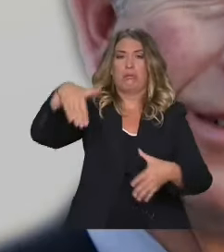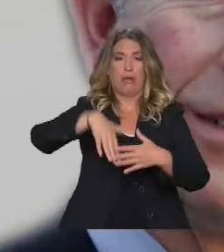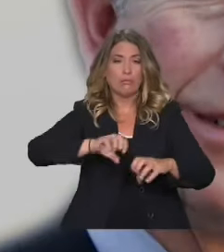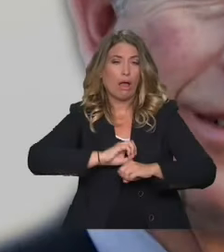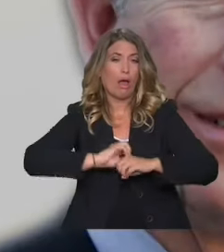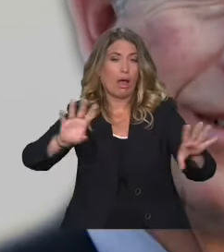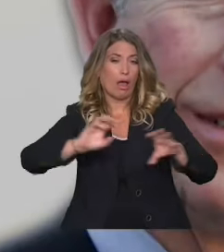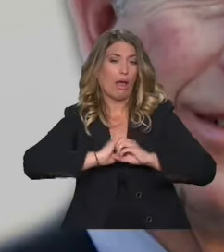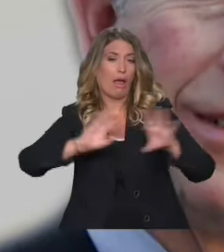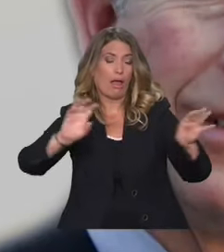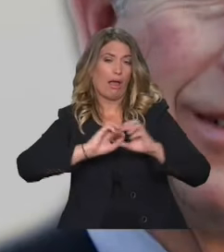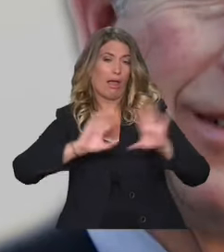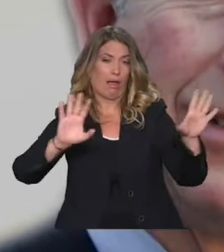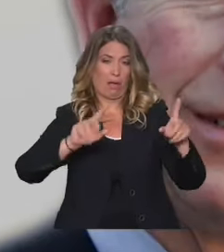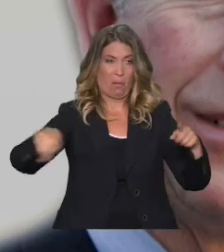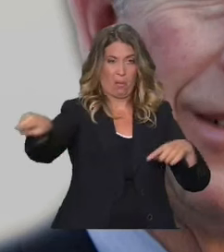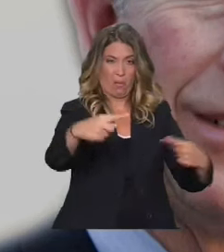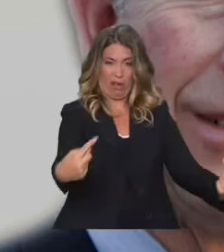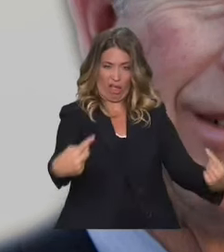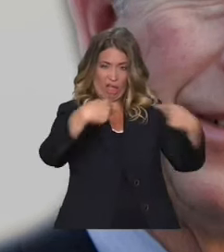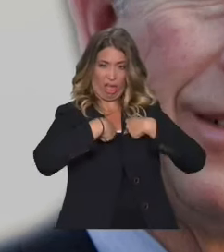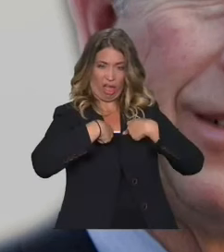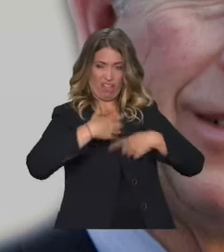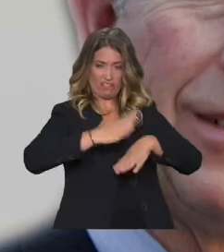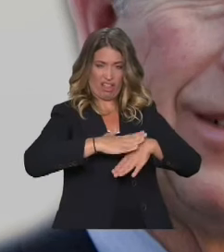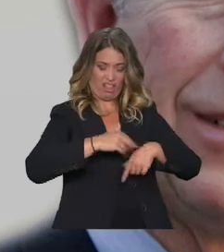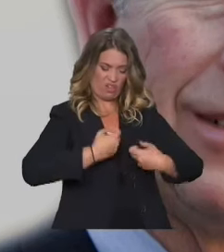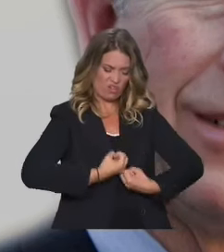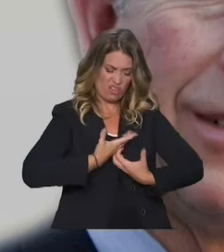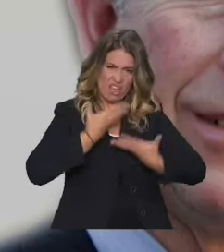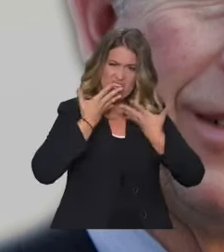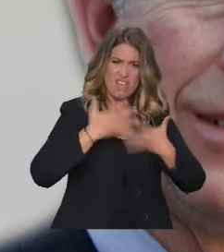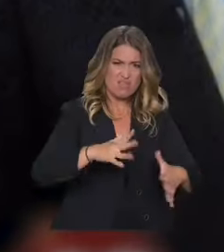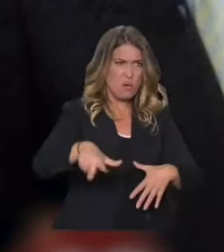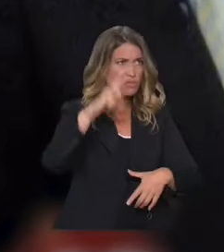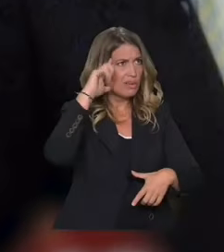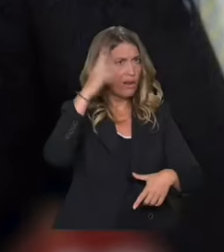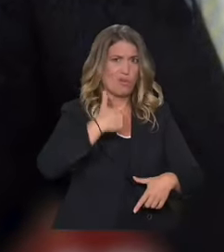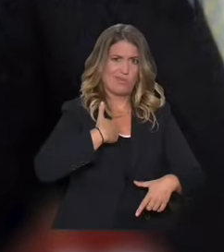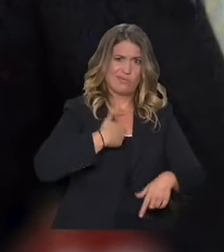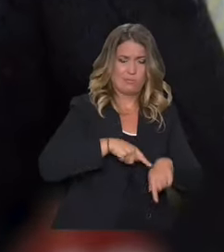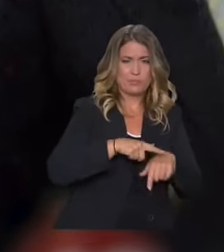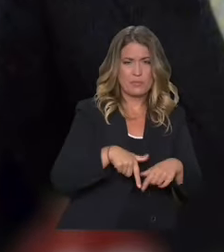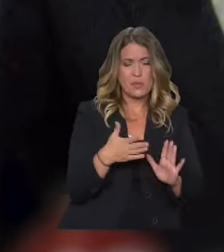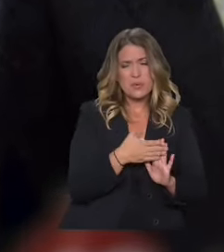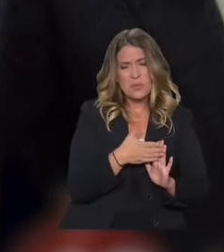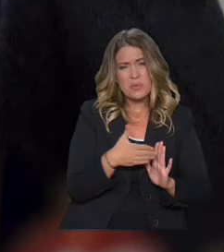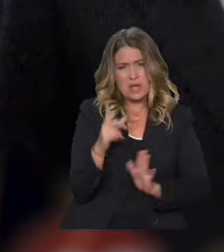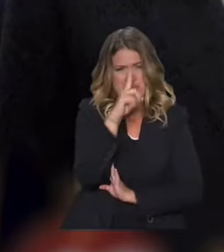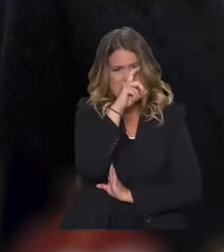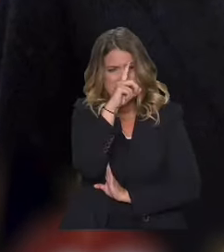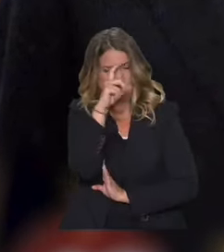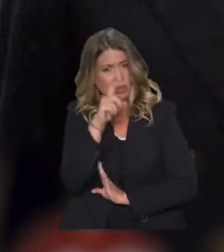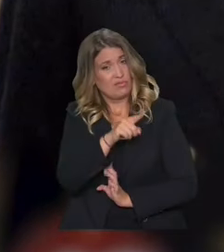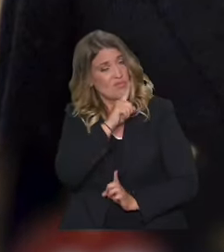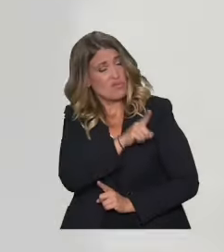του. Τώρα όλοι θα λένε ότι φταίω εγώ. Αισθάνομαι απέσια. Ο κόσμος θα τρελαθεί. Η περίοδος είναι εξαιρετικά δύσκολη και για την